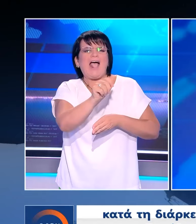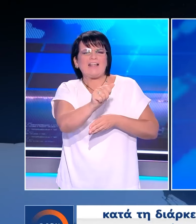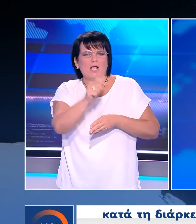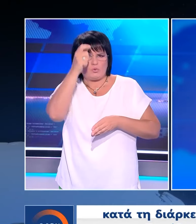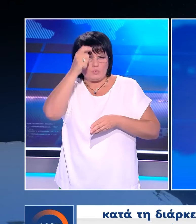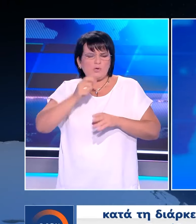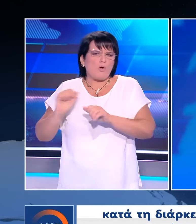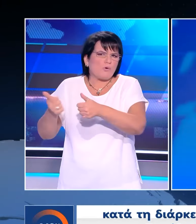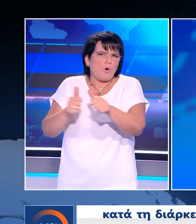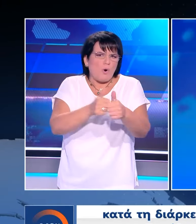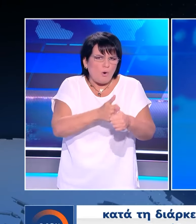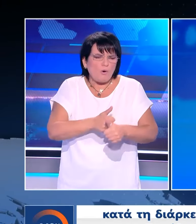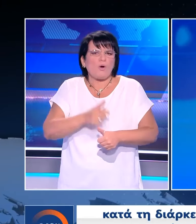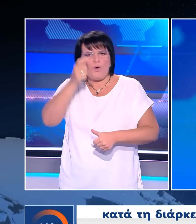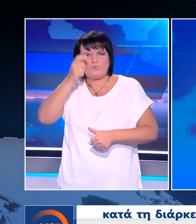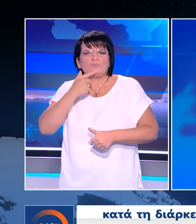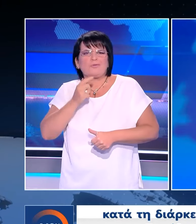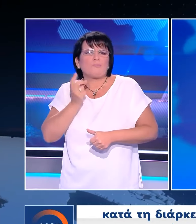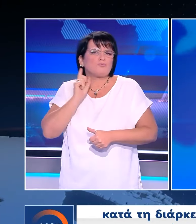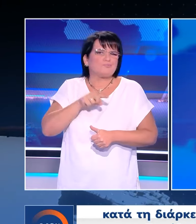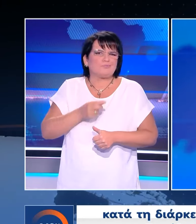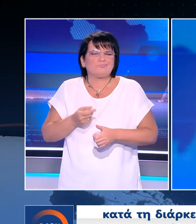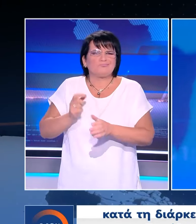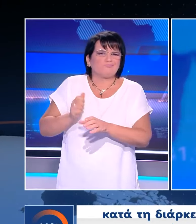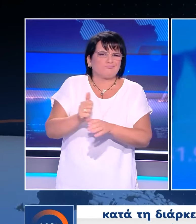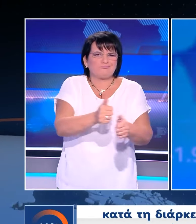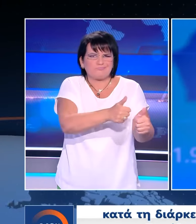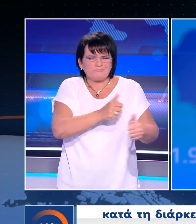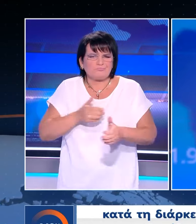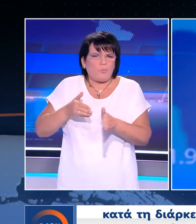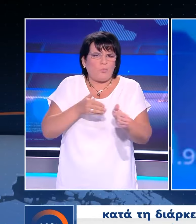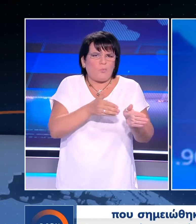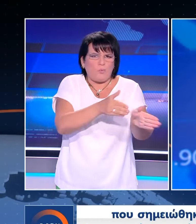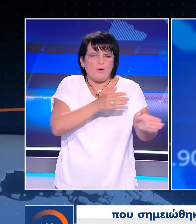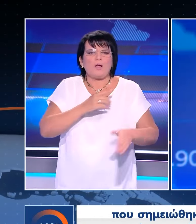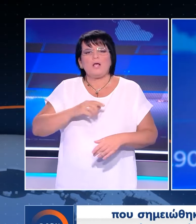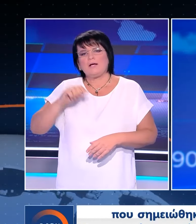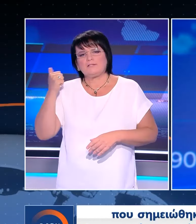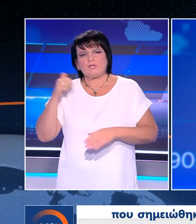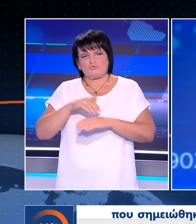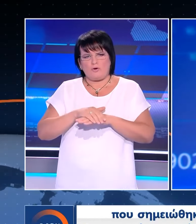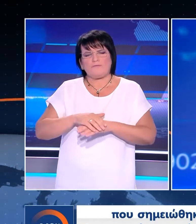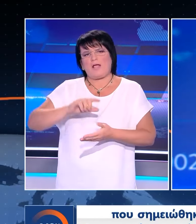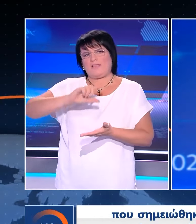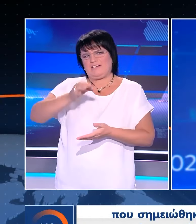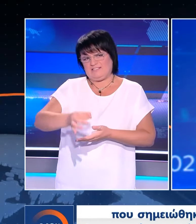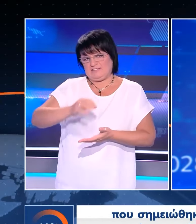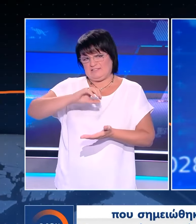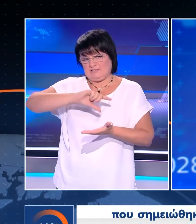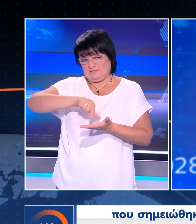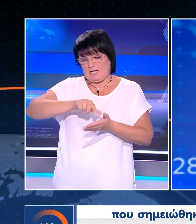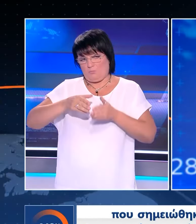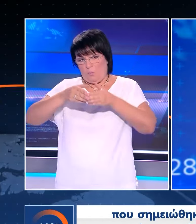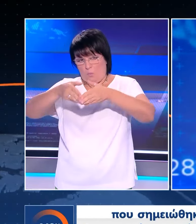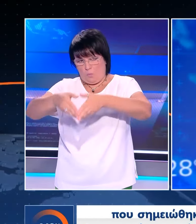διάρκεια καταδίωξης διακινητή μεταναστών την ίδια ώρα οι έρευνες για το ναυάγιο που σημειώθηκε χθες ανοιχτά της σάμου συνεχίζονται ο